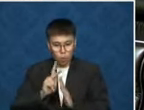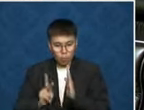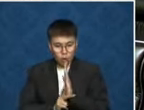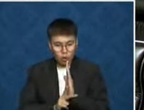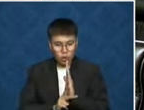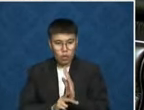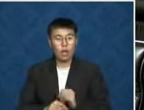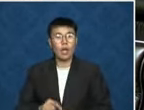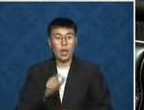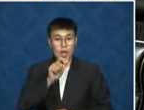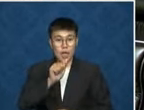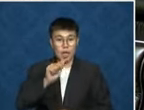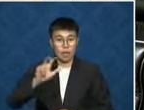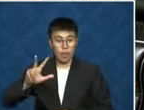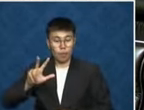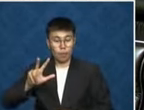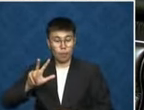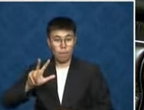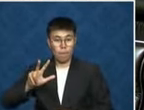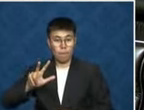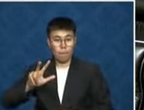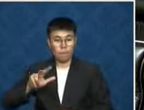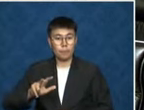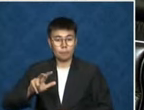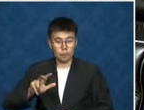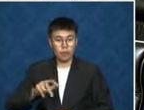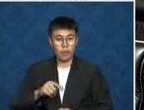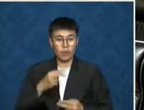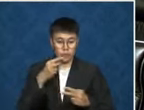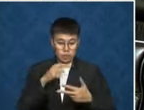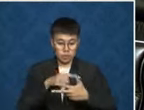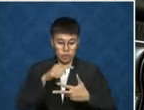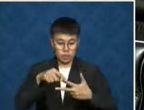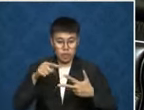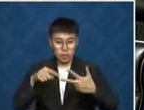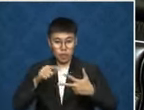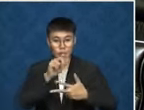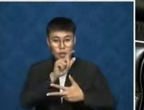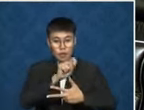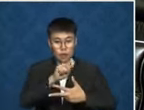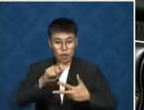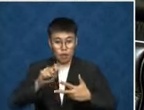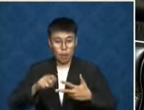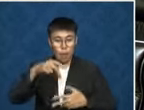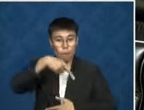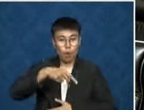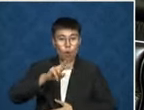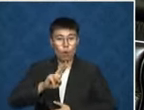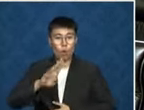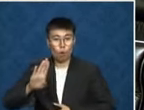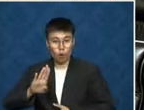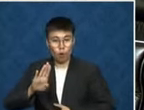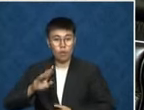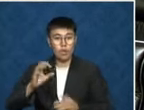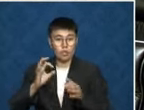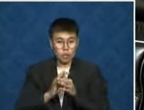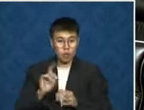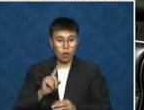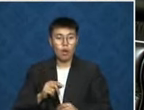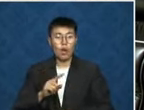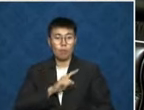นว่า Triple Aนะครับย่อมาจาก Algorithmic Accountability Act หรือแปลเป็นภาษาไทยว่าร่างพรบที่ทำให้เกิดความรับ